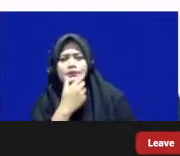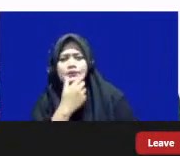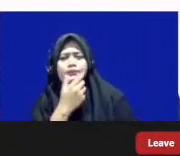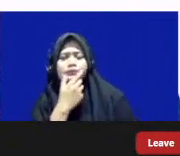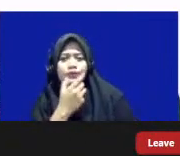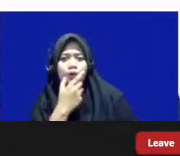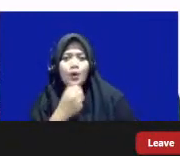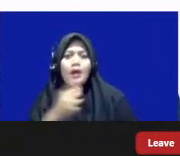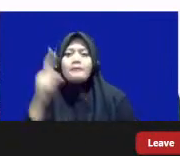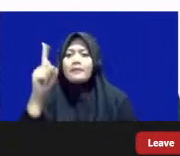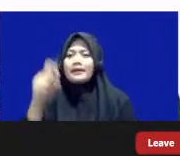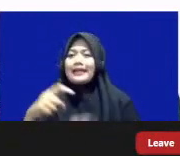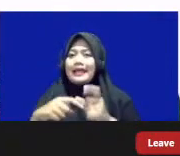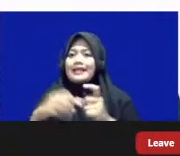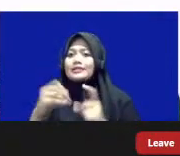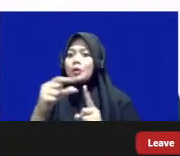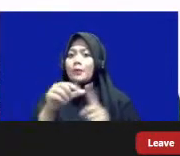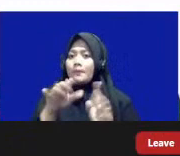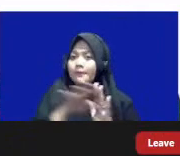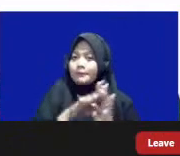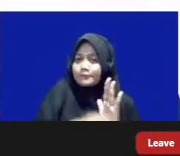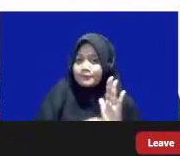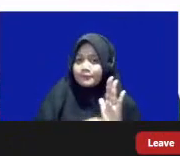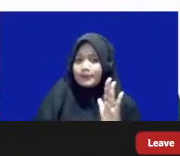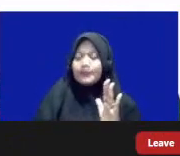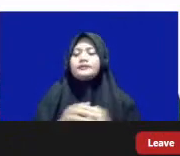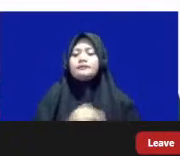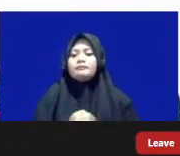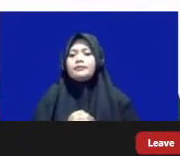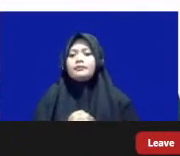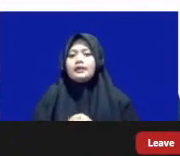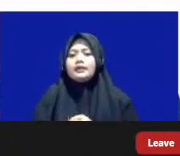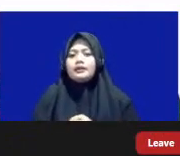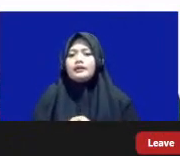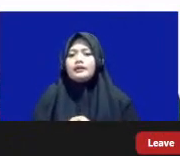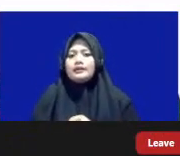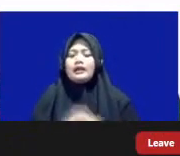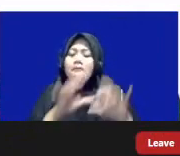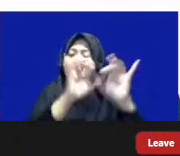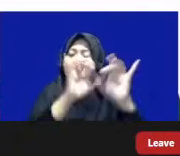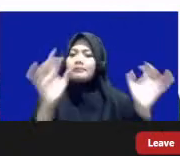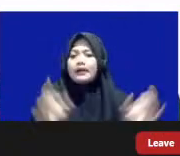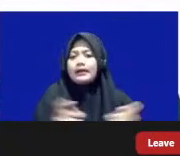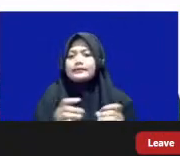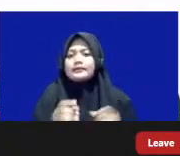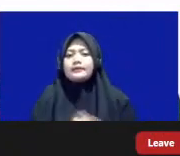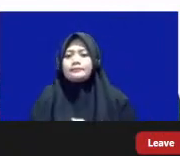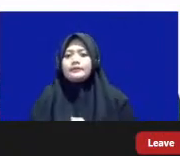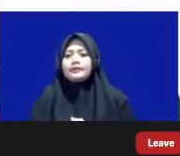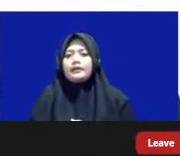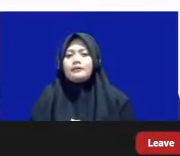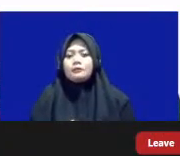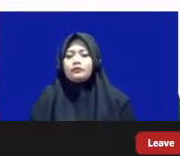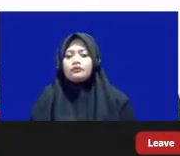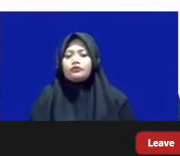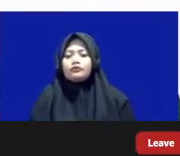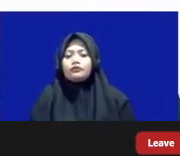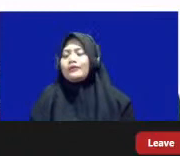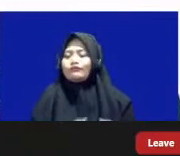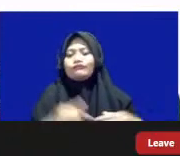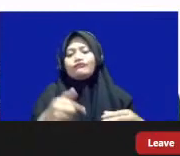menggunakan SOP pemperkayaan, SOP yang bermacam-macam, berbagai-bagai, saling melengkapi. Itu yang kita